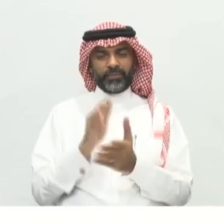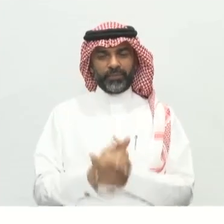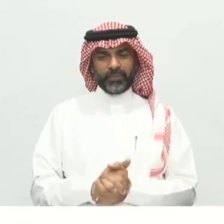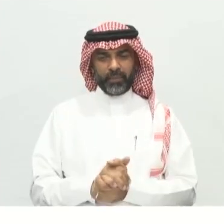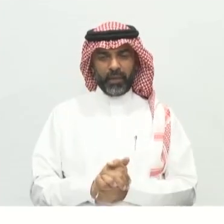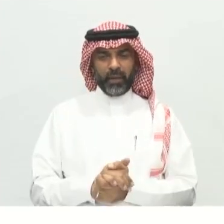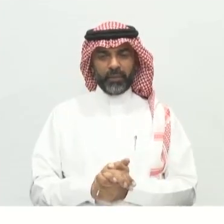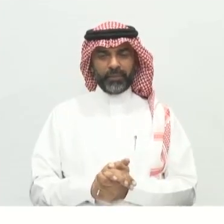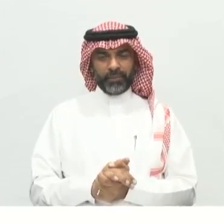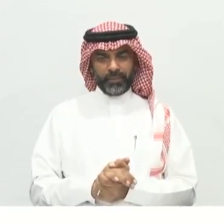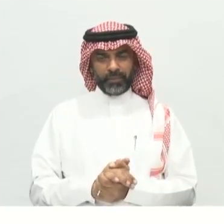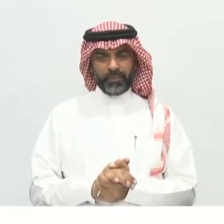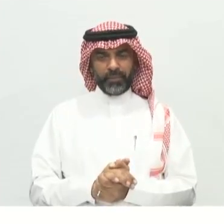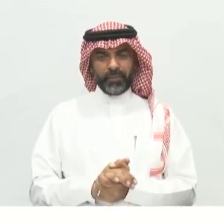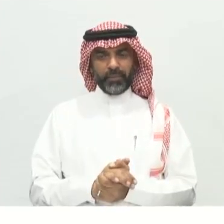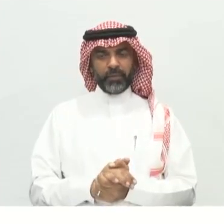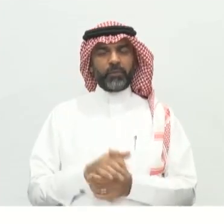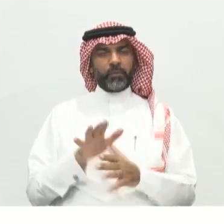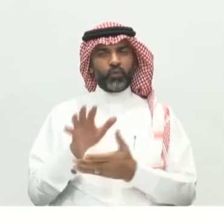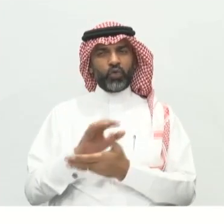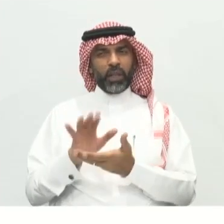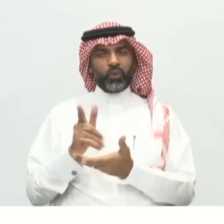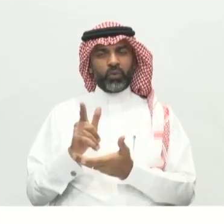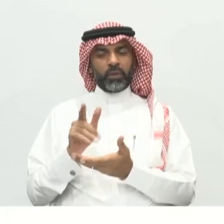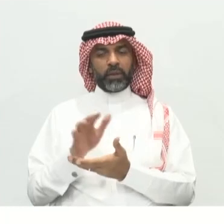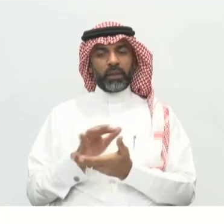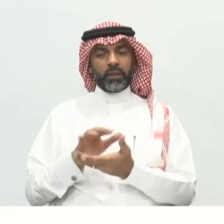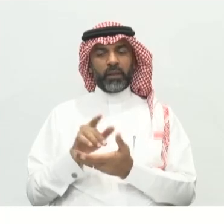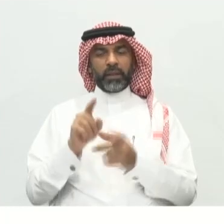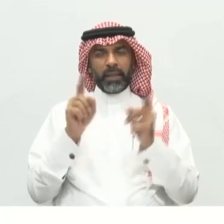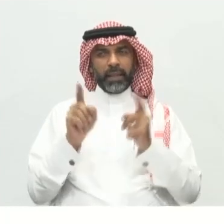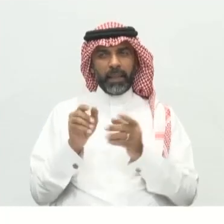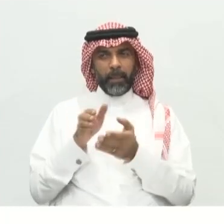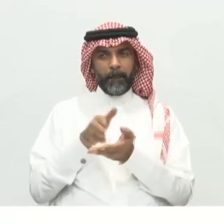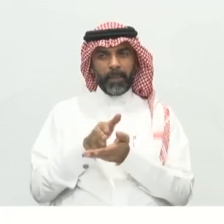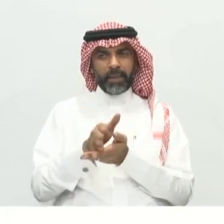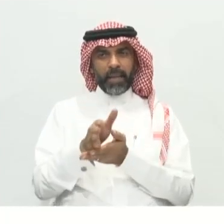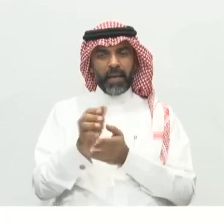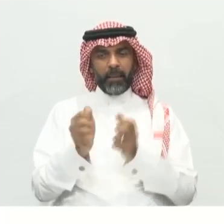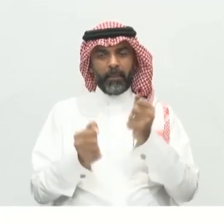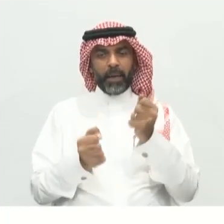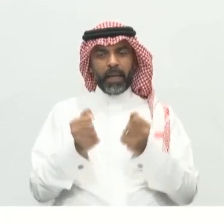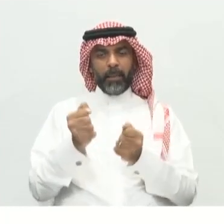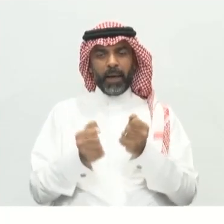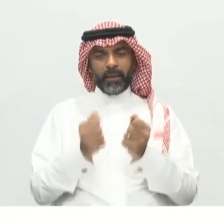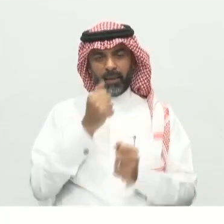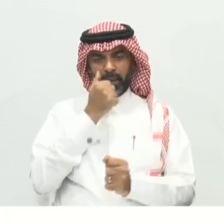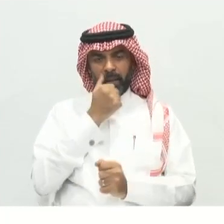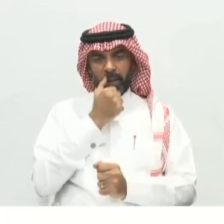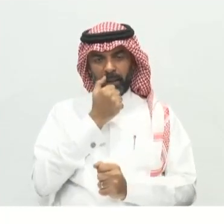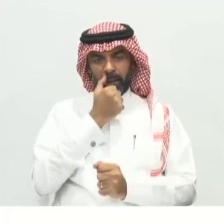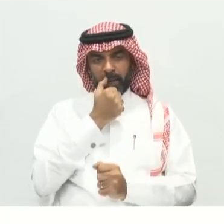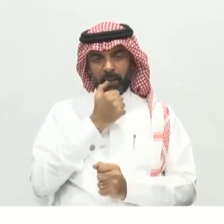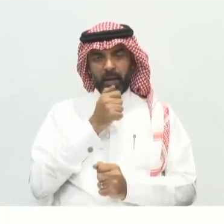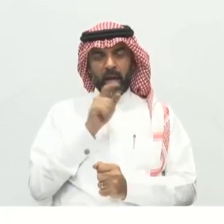على عده مشكلات في هذا الدرس من ضمنها مشكله تحديد مسار المركبات حيث هذه المشكله تضمن لي